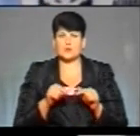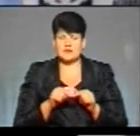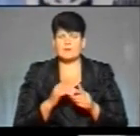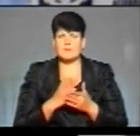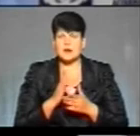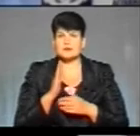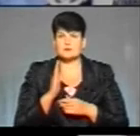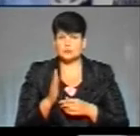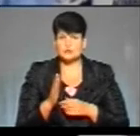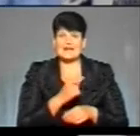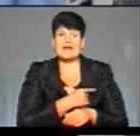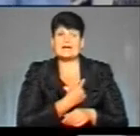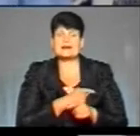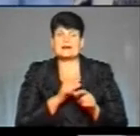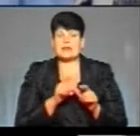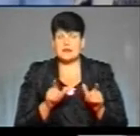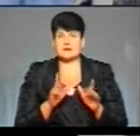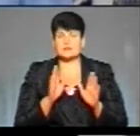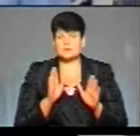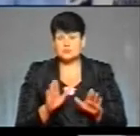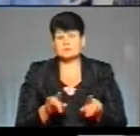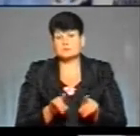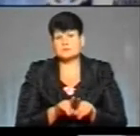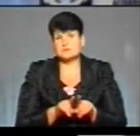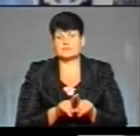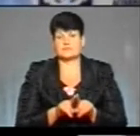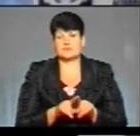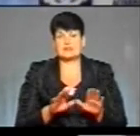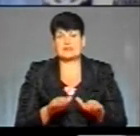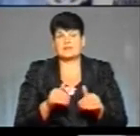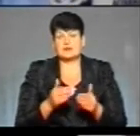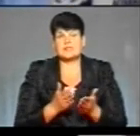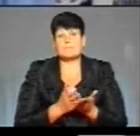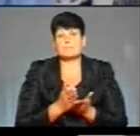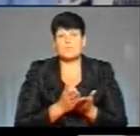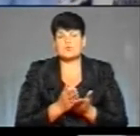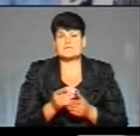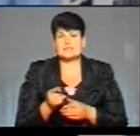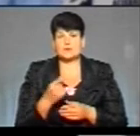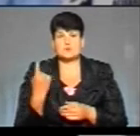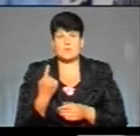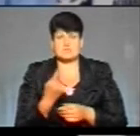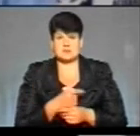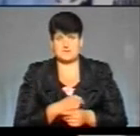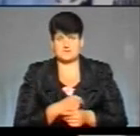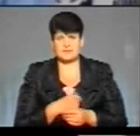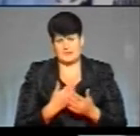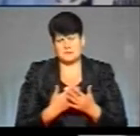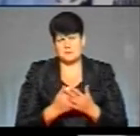бути лікарня, яка по функціоналу би надавала такі ж самі послуги, як Тернопільська обласна, ну,